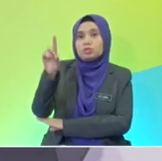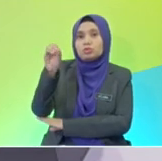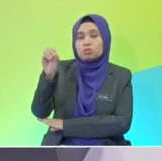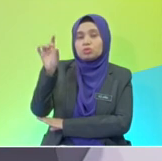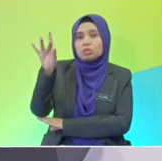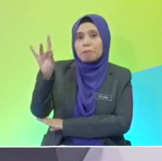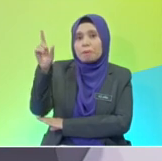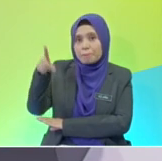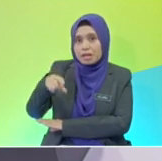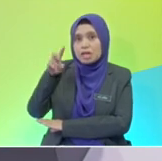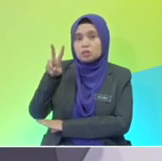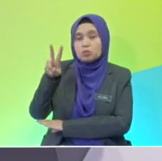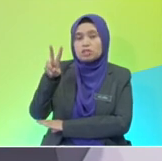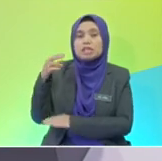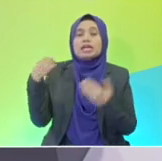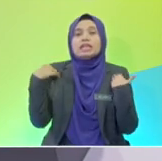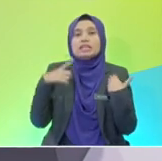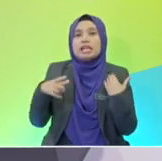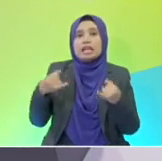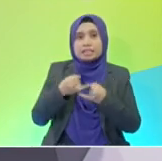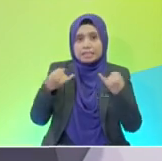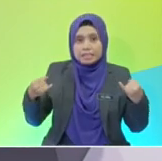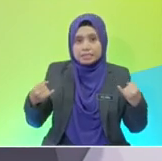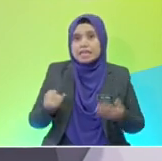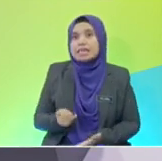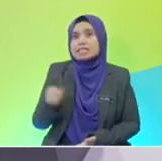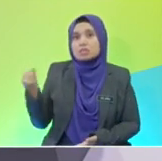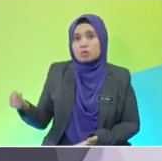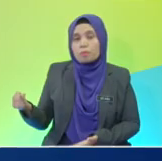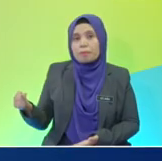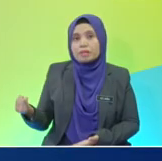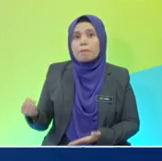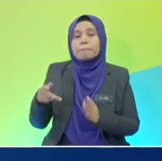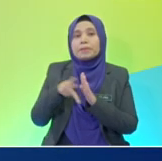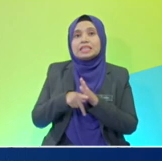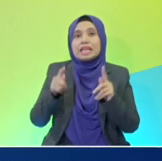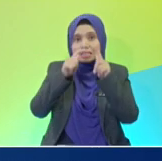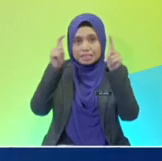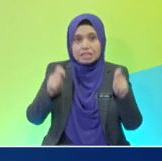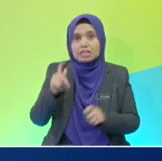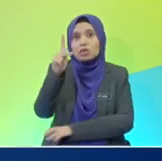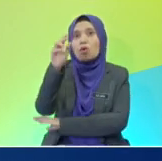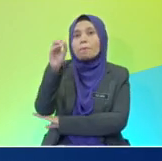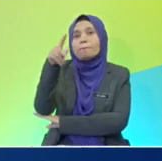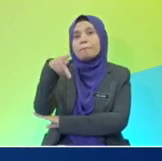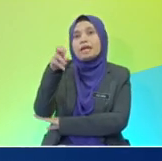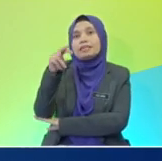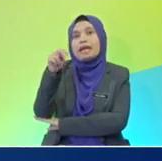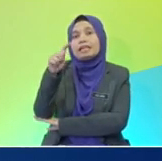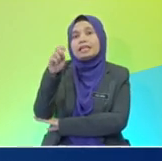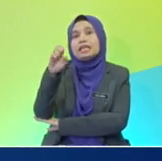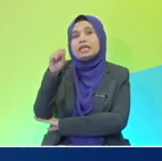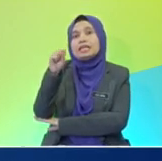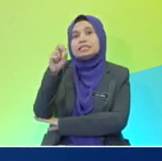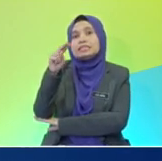palang 2 dia adalah jenis instrumen pencak Siran kompetensi Oke dekat sini jenis item adalah tugas